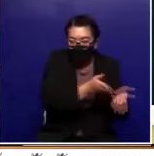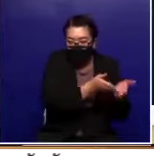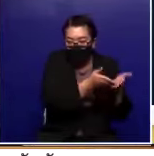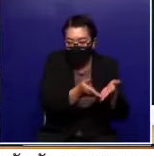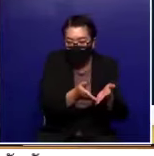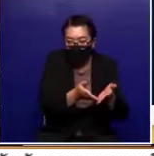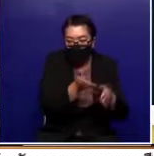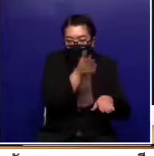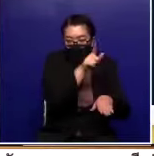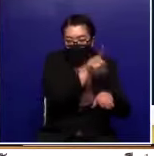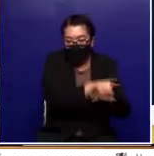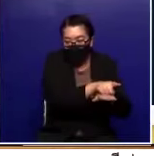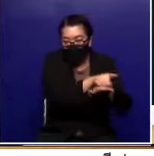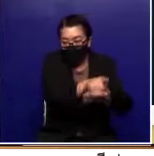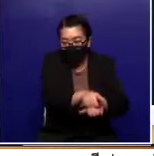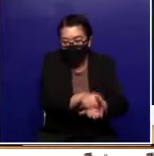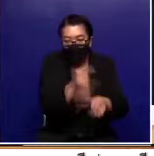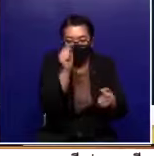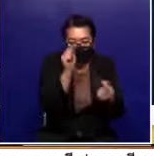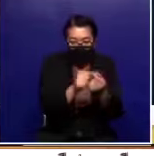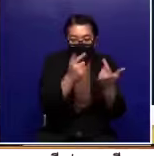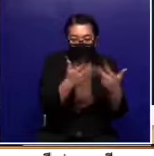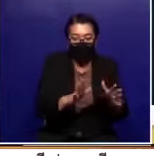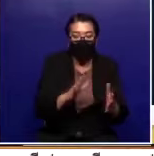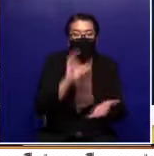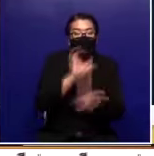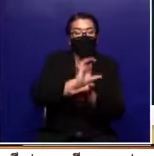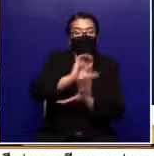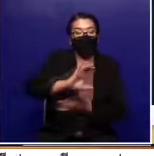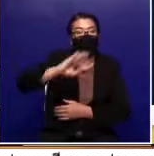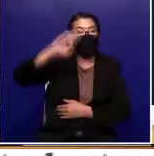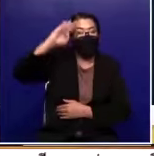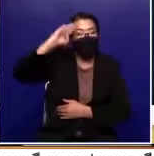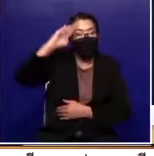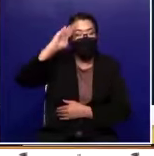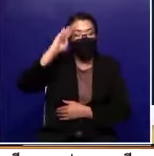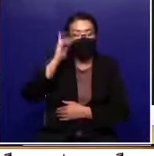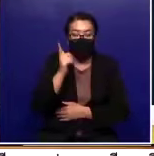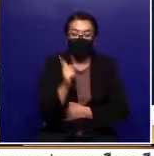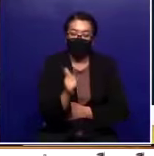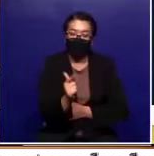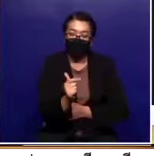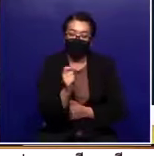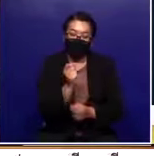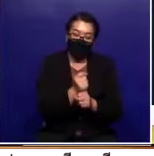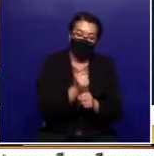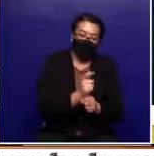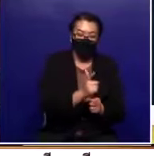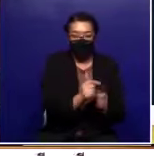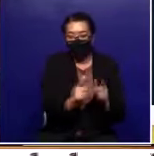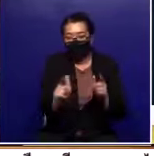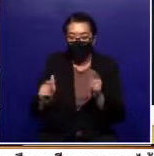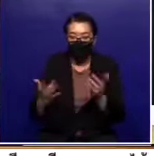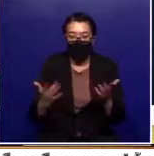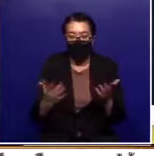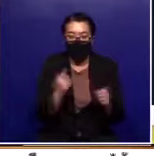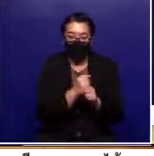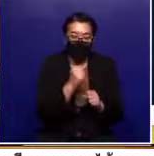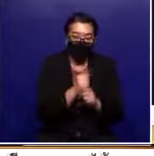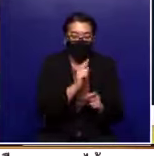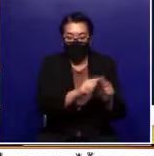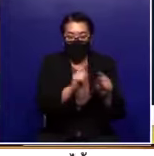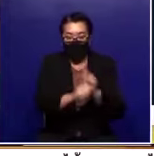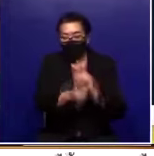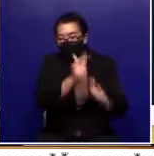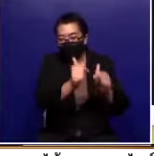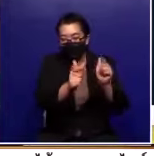านประธานครับงบกลาโหมดูดีครับหลังจากที่รัฐมนตรีบอกว่าเนี่ยได้เอาไปทำโน่นทำนี่ปีที่แล้วท่านประธานครับรั